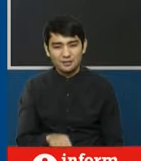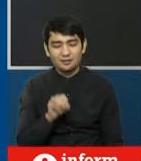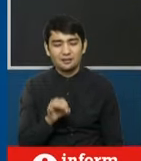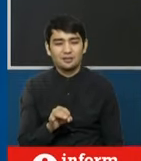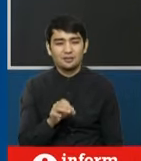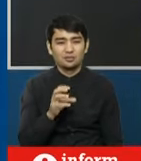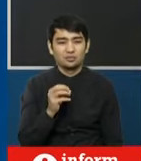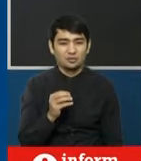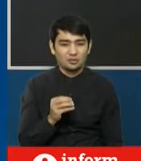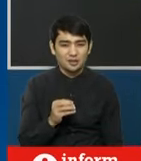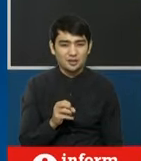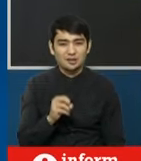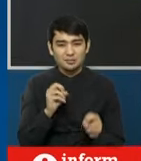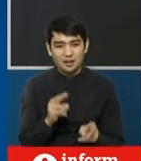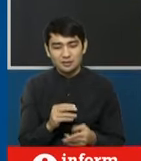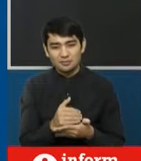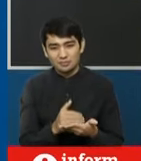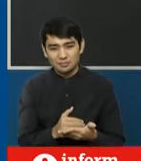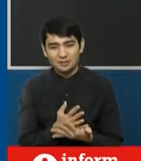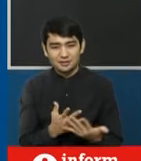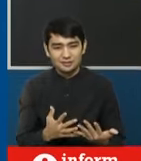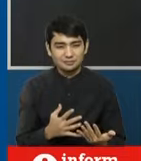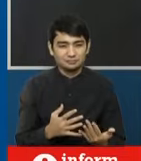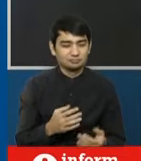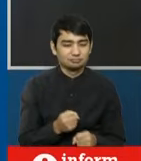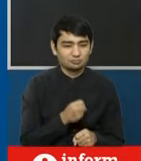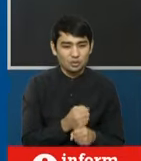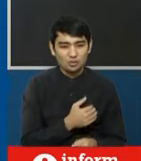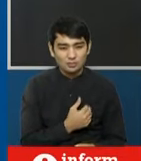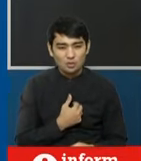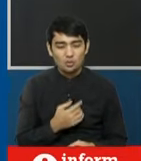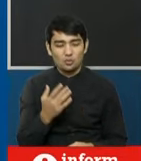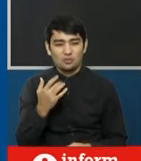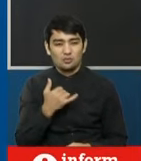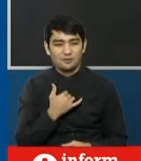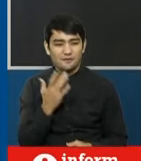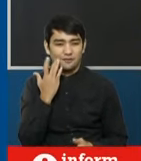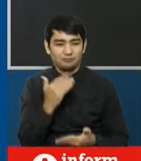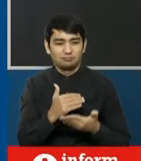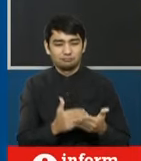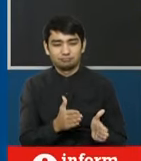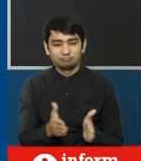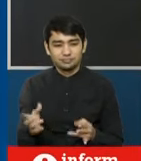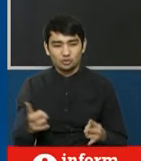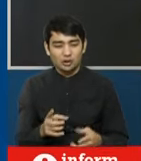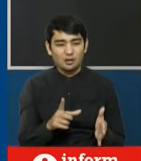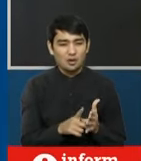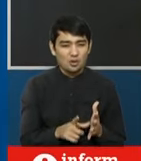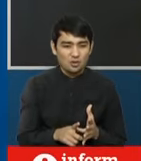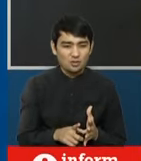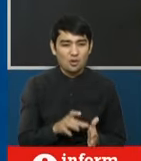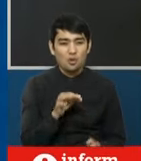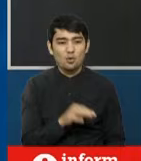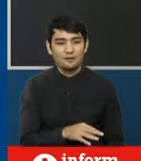мына бағдарламаларды толыққанды жүзеге асыру үшін бізде тұрақтылық керек. Ол тұрақтылық тек қана салықтардың үлесінің